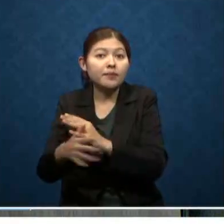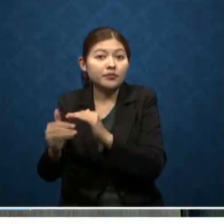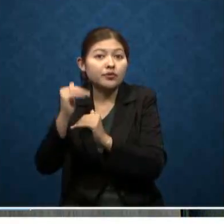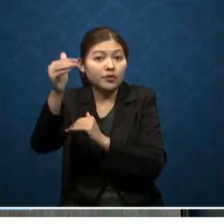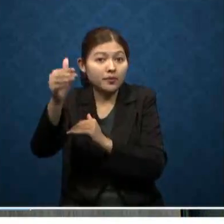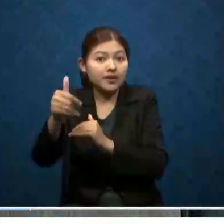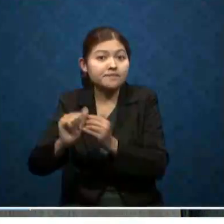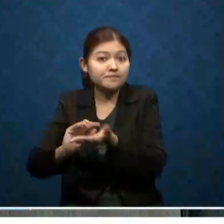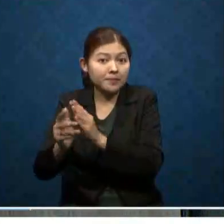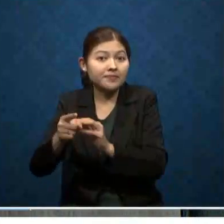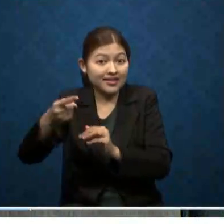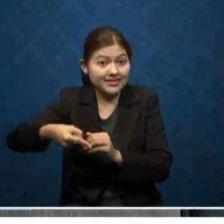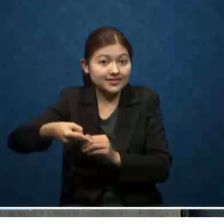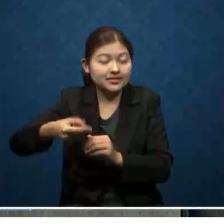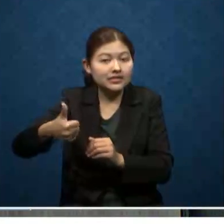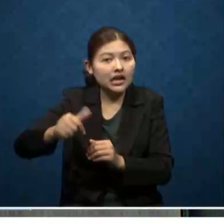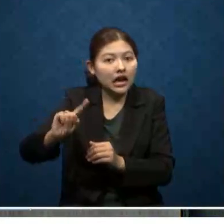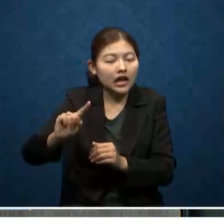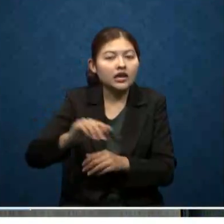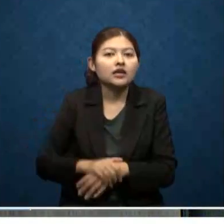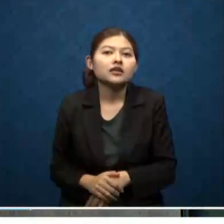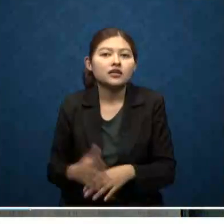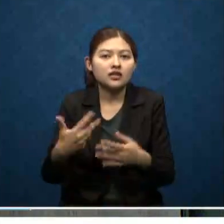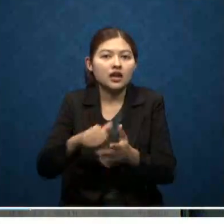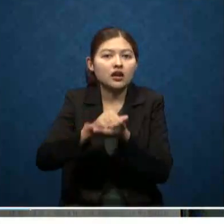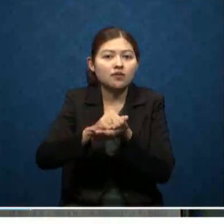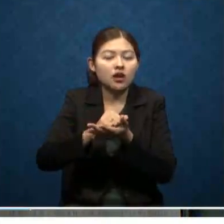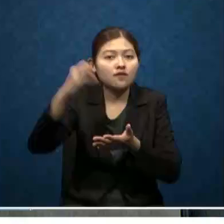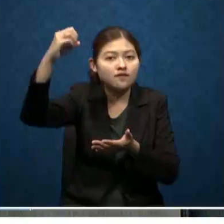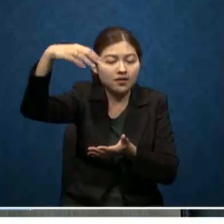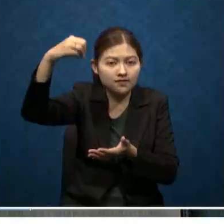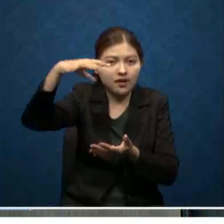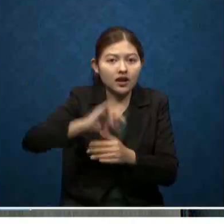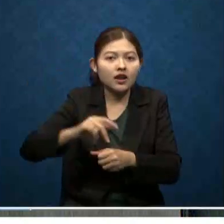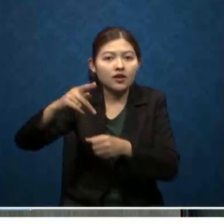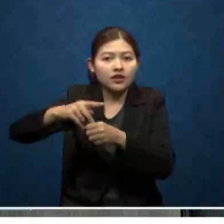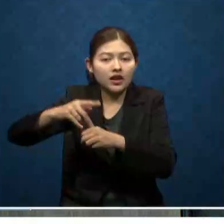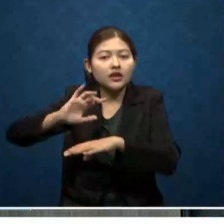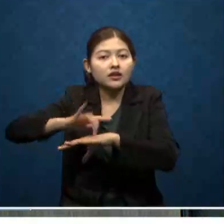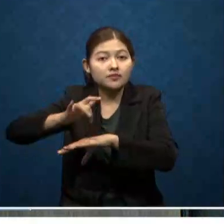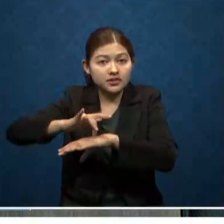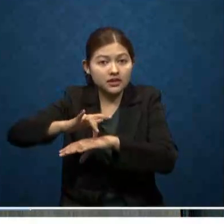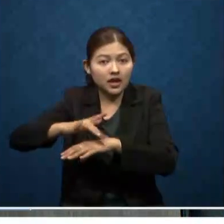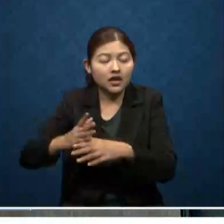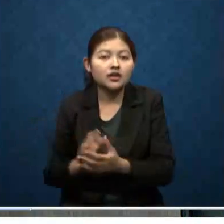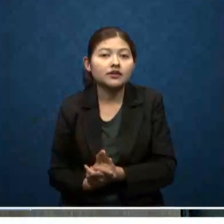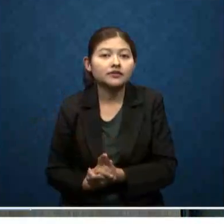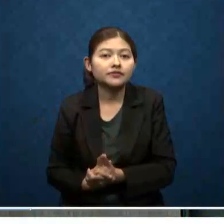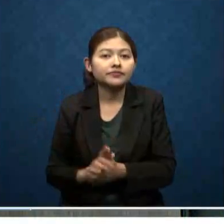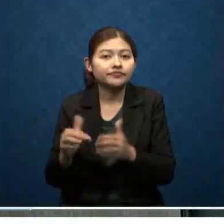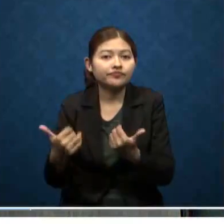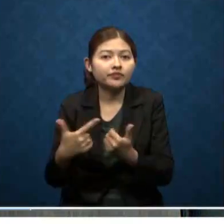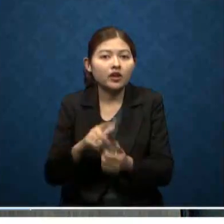จริงหรือเรื่องของ One Stop servโรงไฟฟ้าและกซธรรมชาติที่ทำให้เกิดขึ้นอย่างปฏิรูปธรรมอันนี้